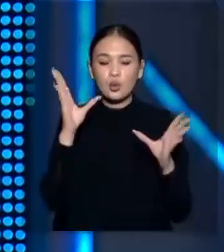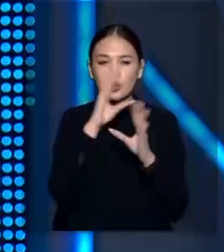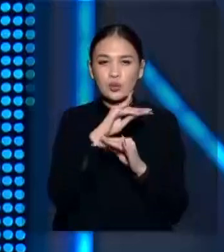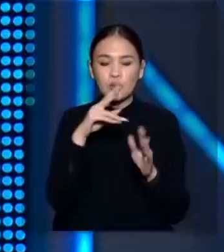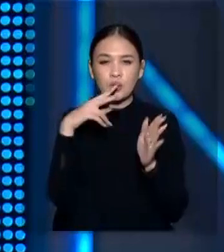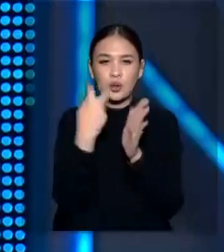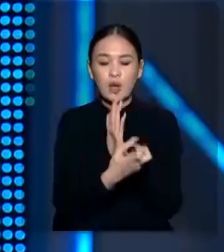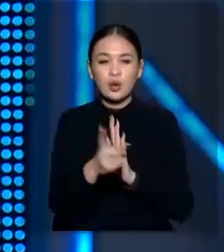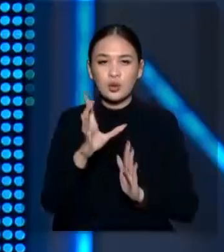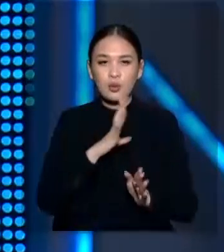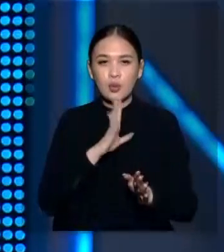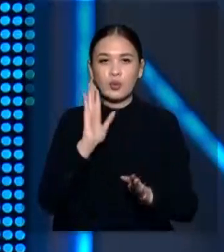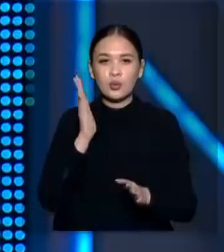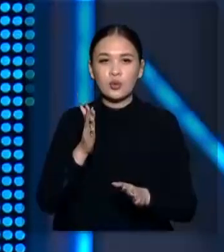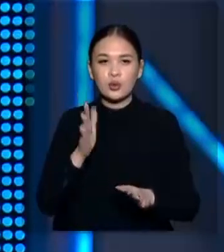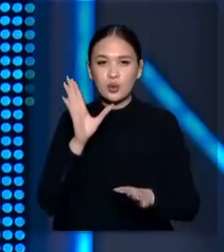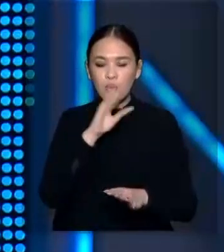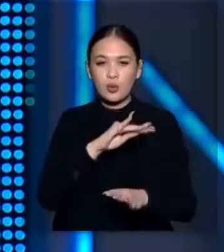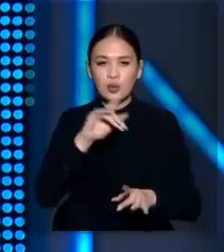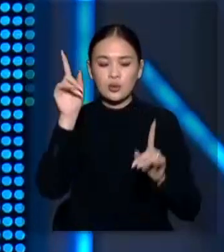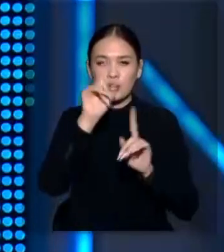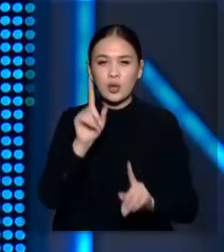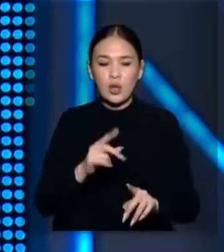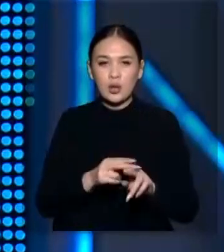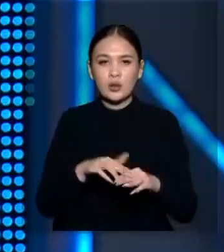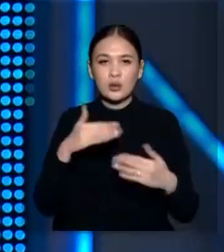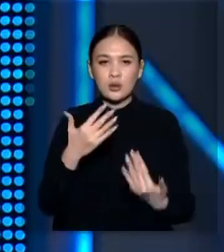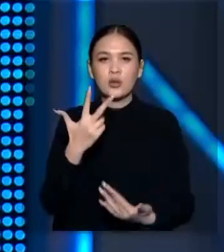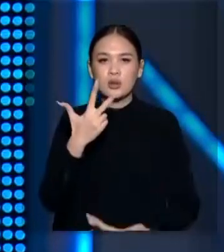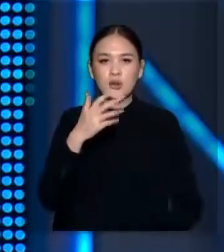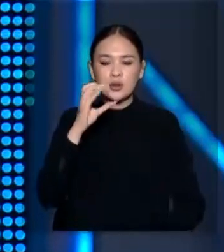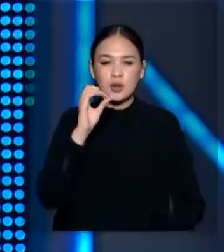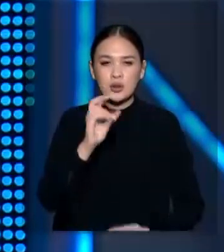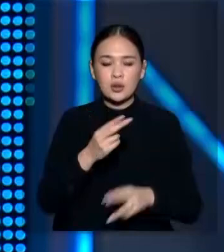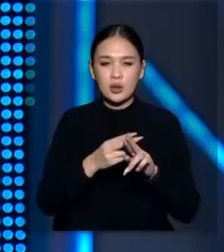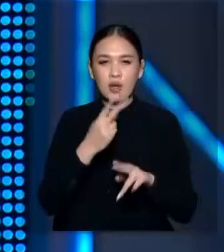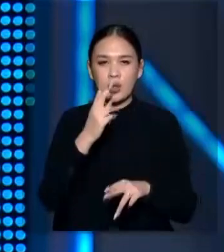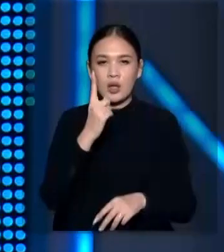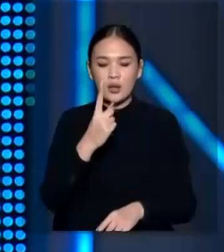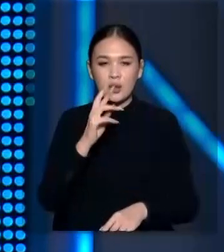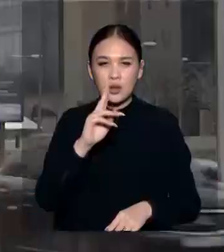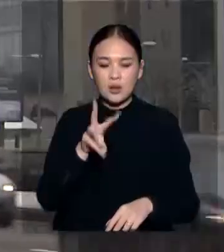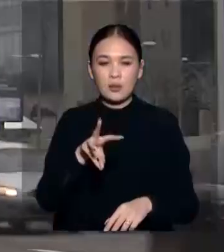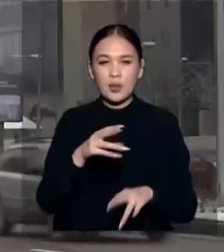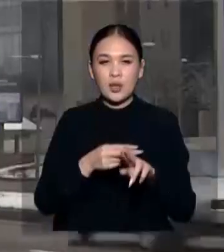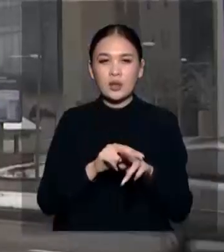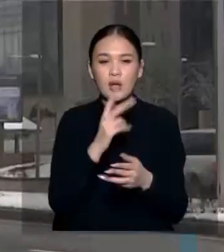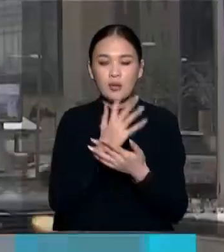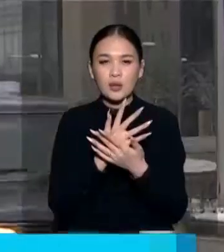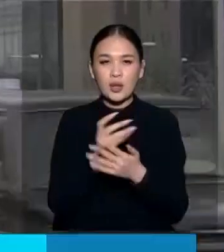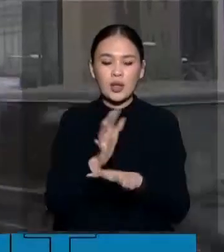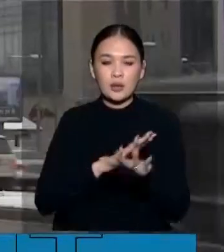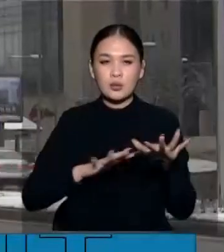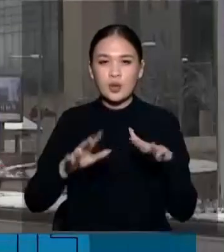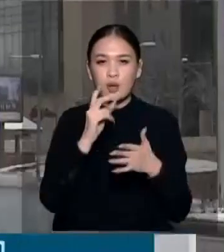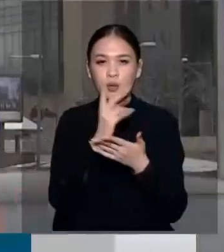Себебі одан кейін көлденең толқын ұрады. Оның жылдамдығы секундына 3 шақырым. Жойқын күшпен соғады. Жалпы елімізде